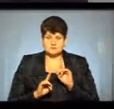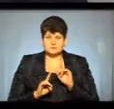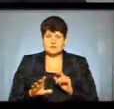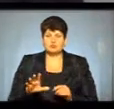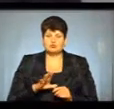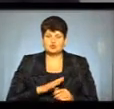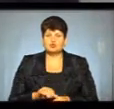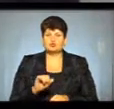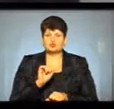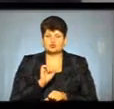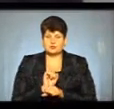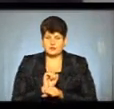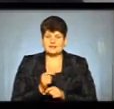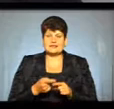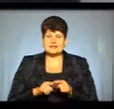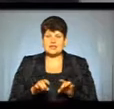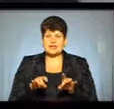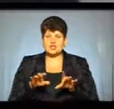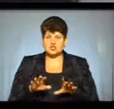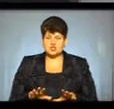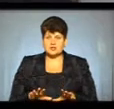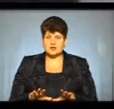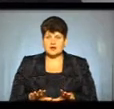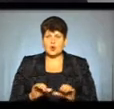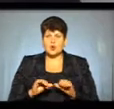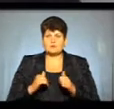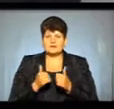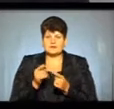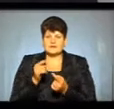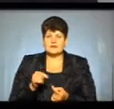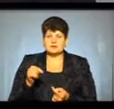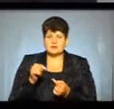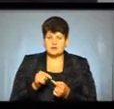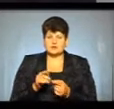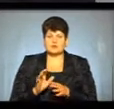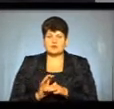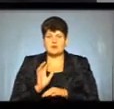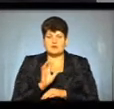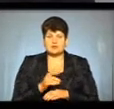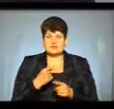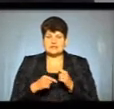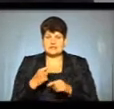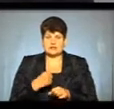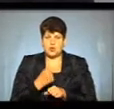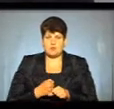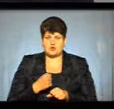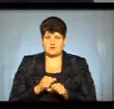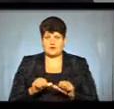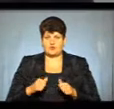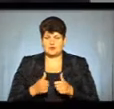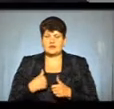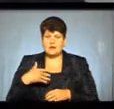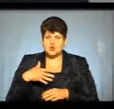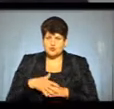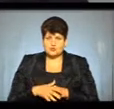це рішення комітету і, відповідно, і відправлено назад на доопрацювання в комітет. То я розумію, що